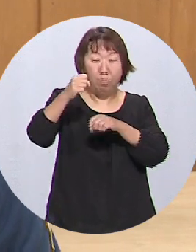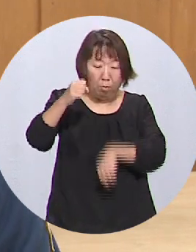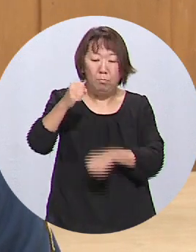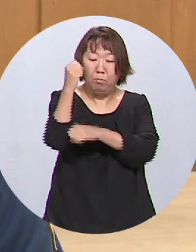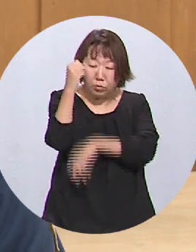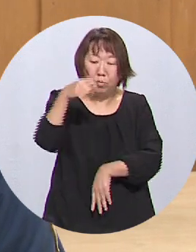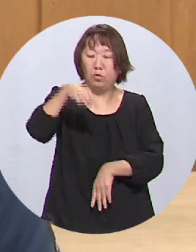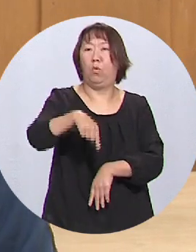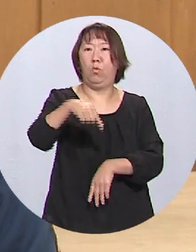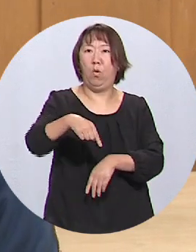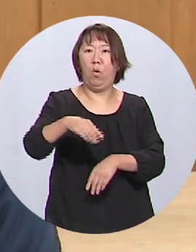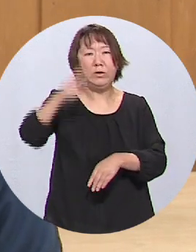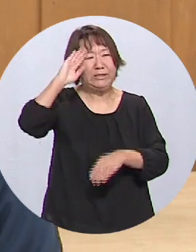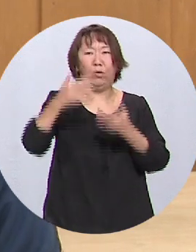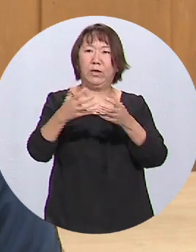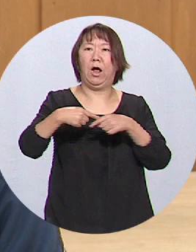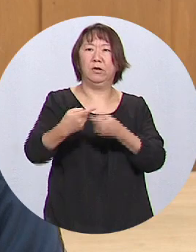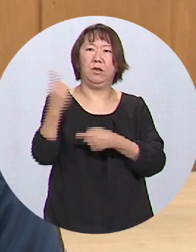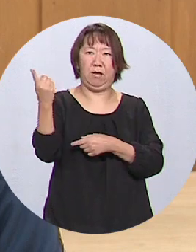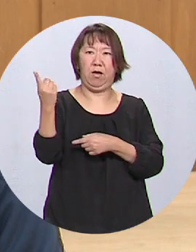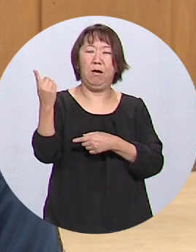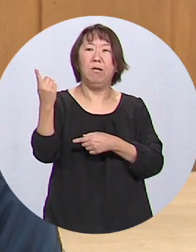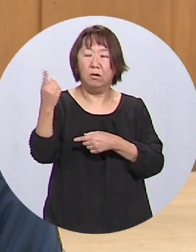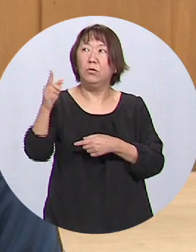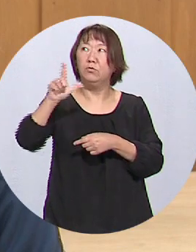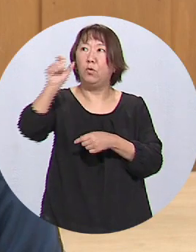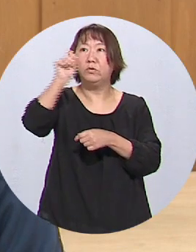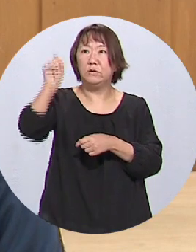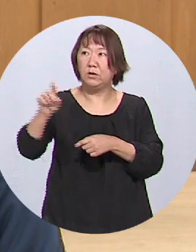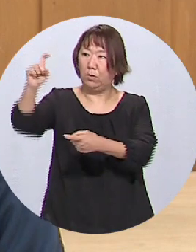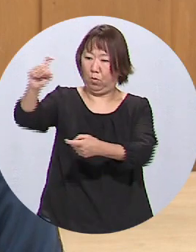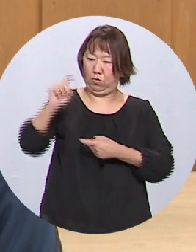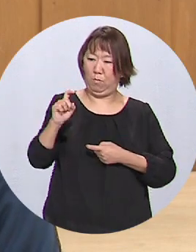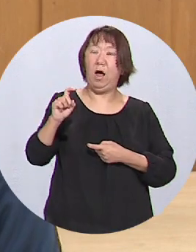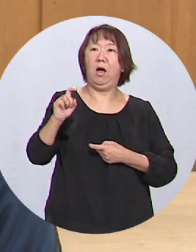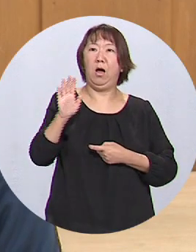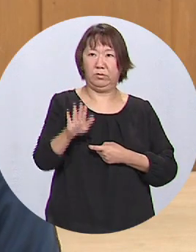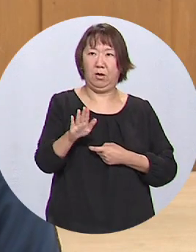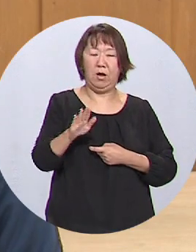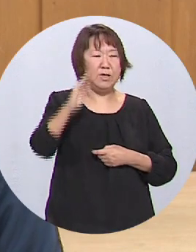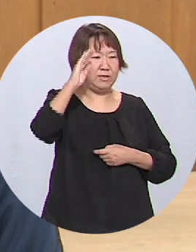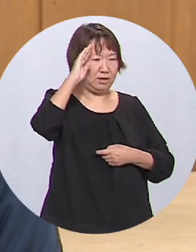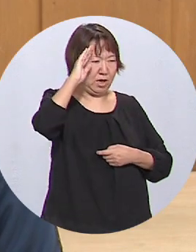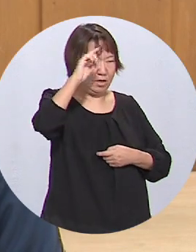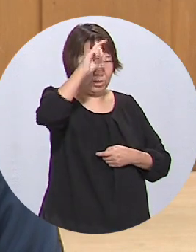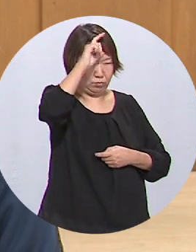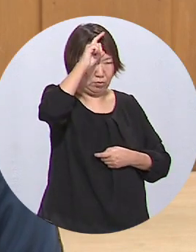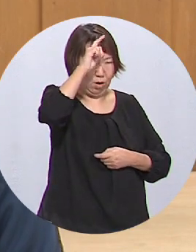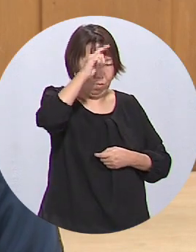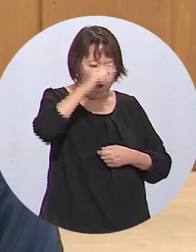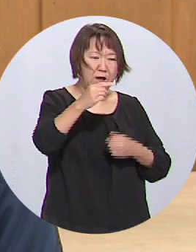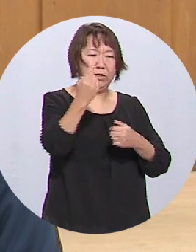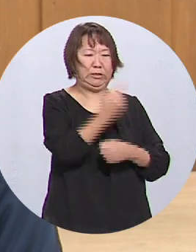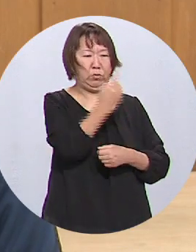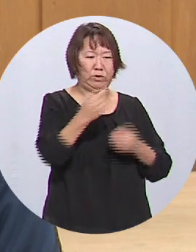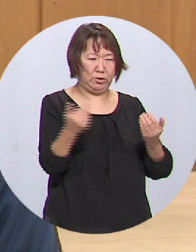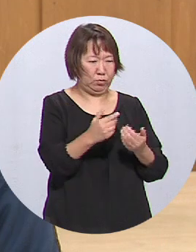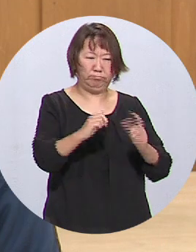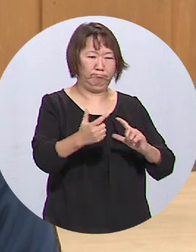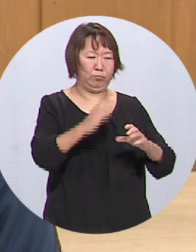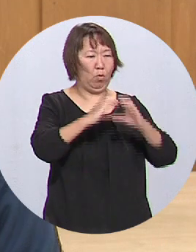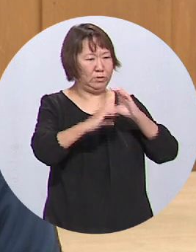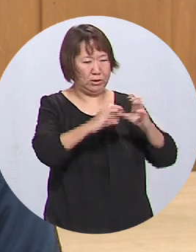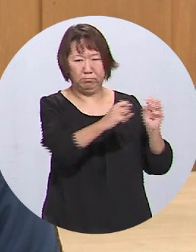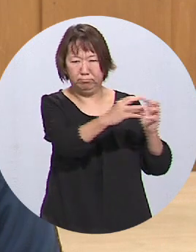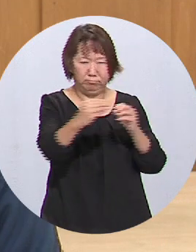出身だったんですけど、その上司からあのいただいた言葉が、警察官は一人で仕事をしない、コミュニケーションを